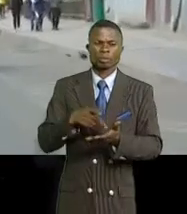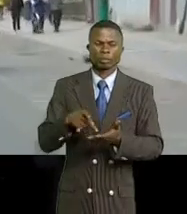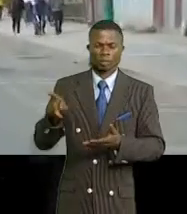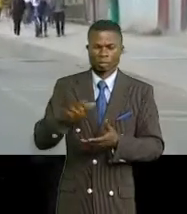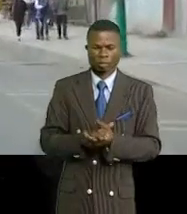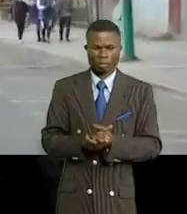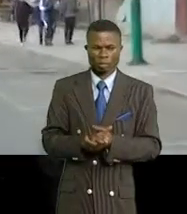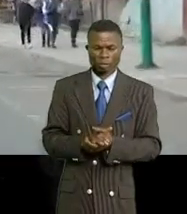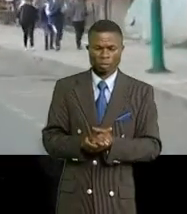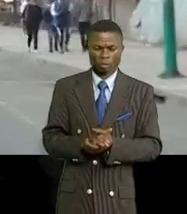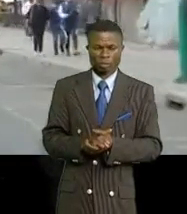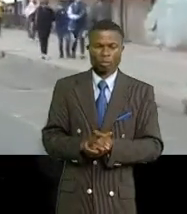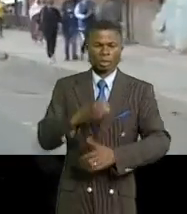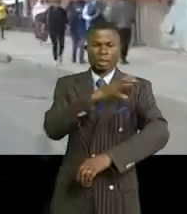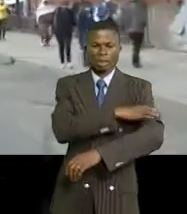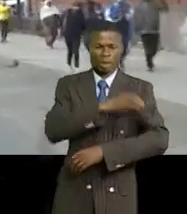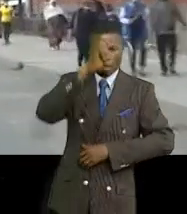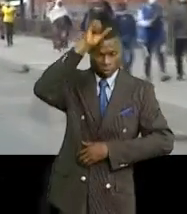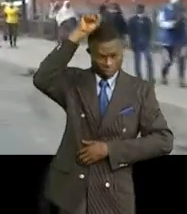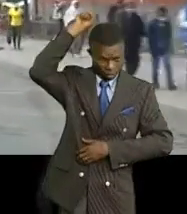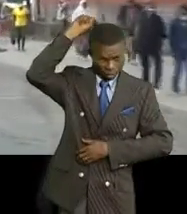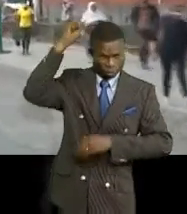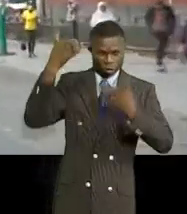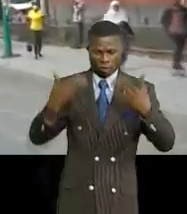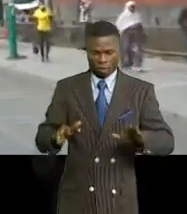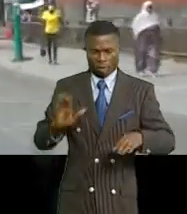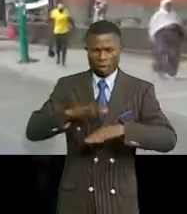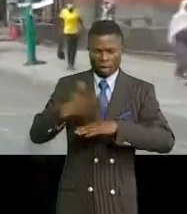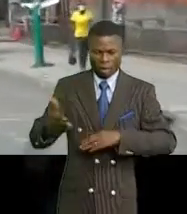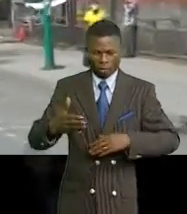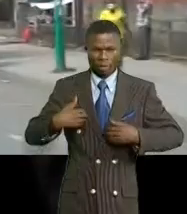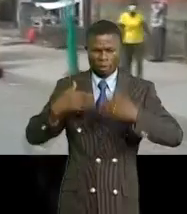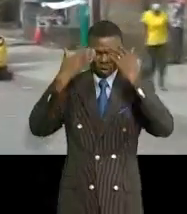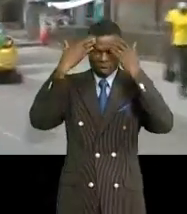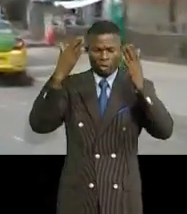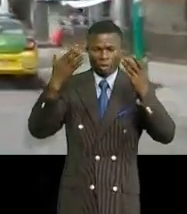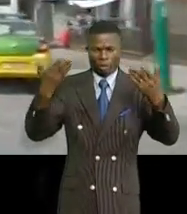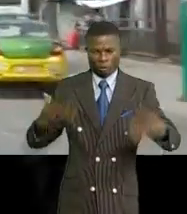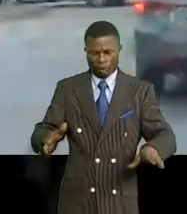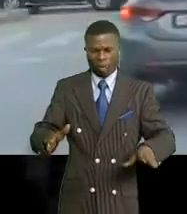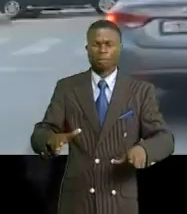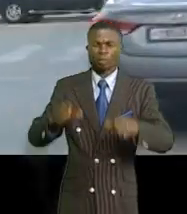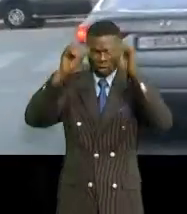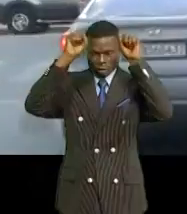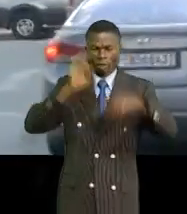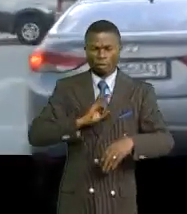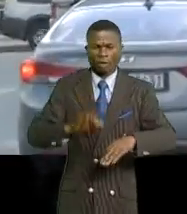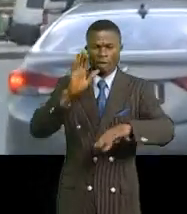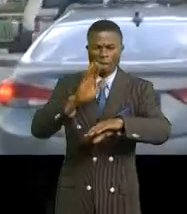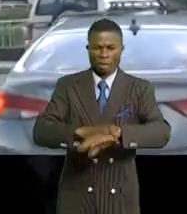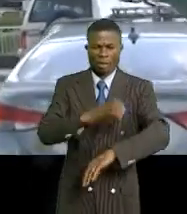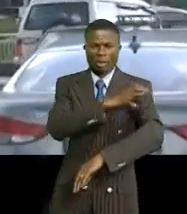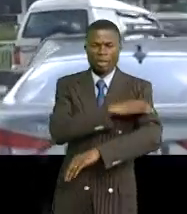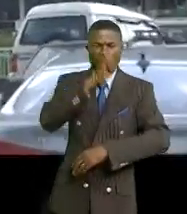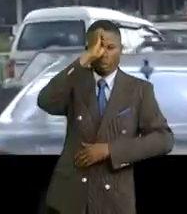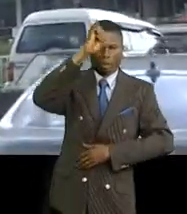Après Khartoum au Soudan, le Caire en Égypte, c'est au tour d'Addis Abeba, capitale de l'Éthiopie, d'accueillir le chef de